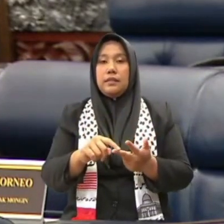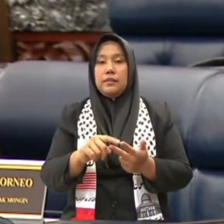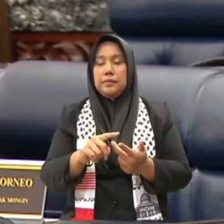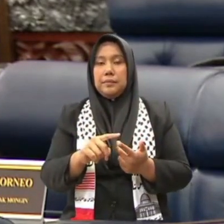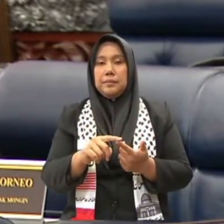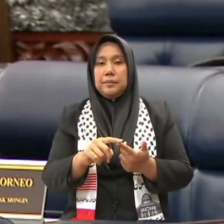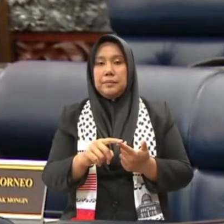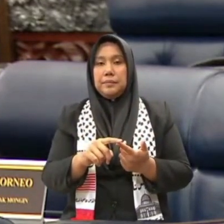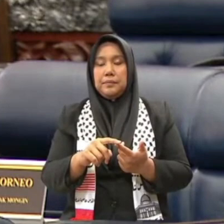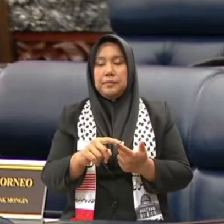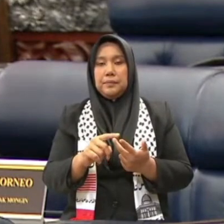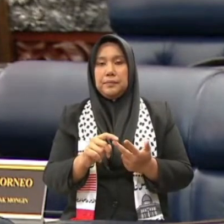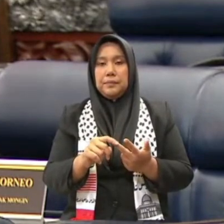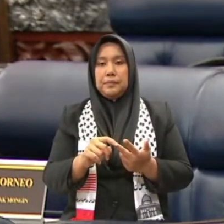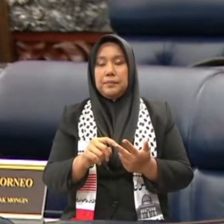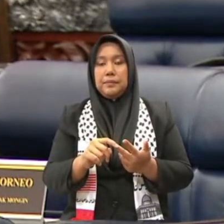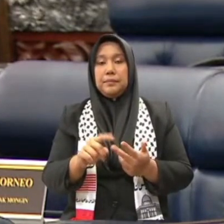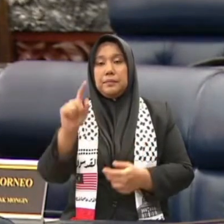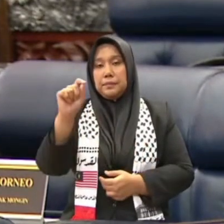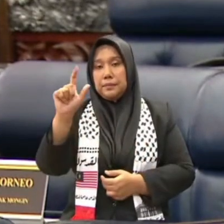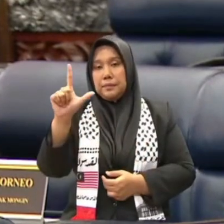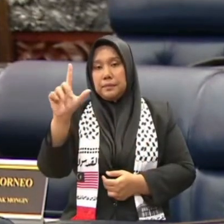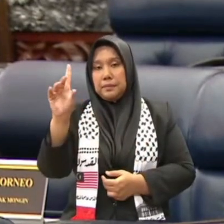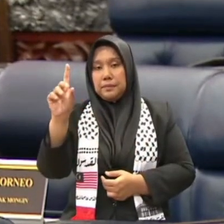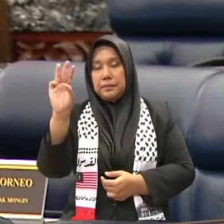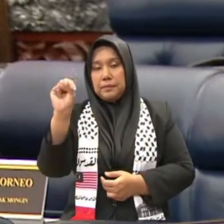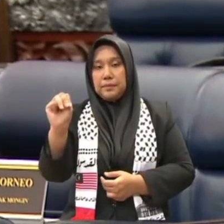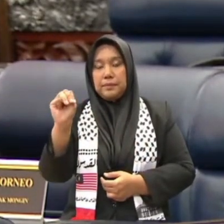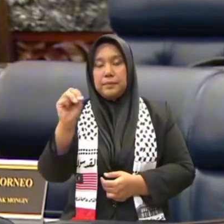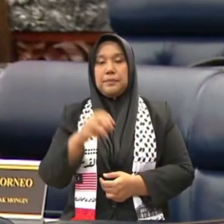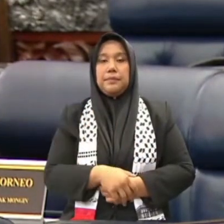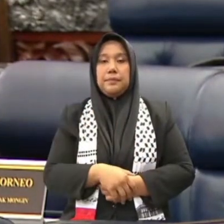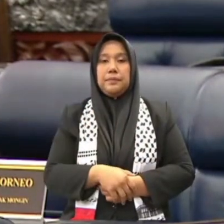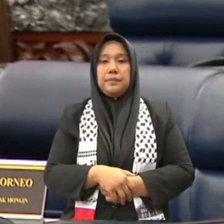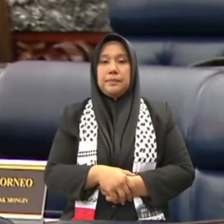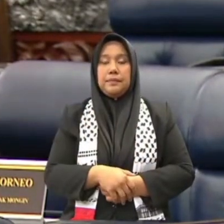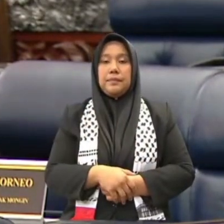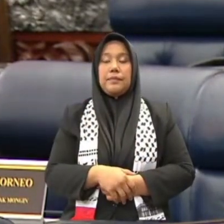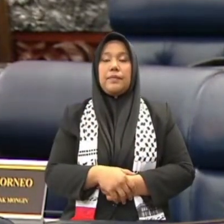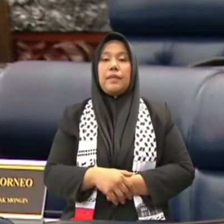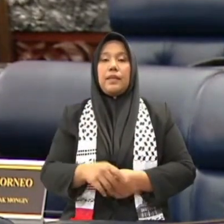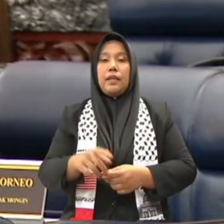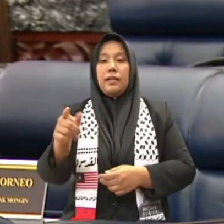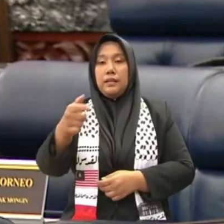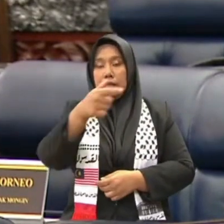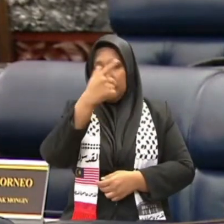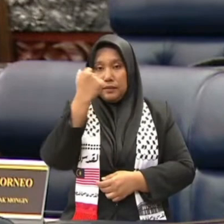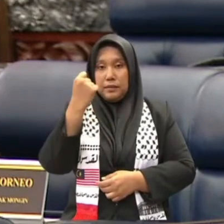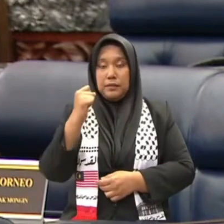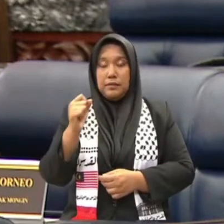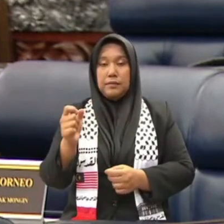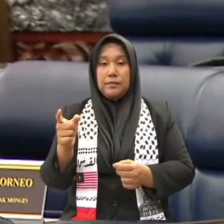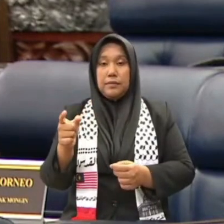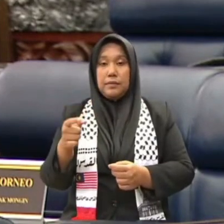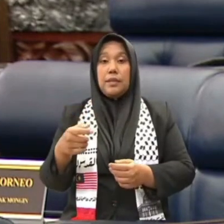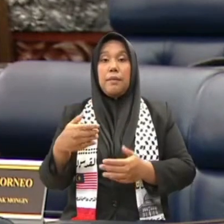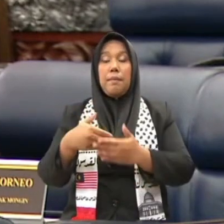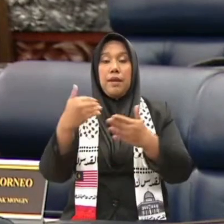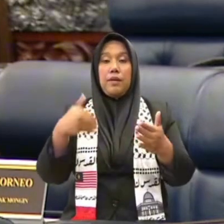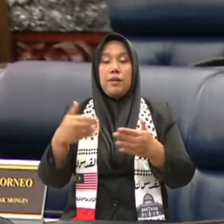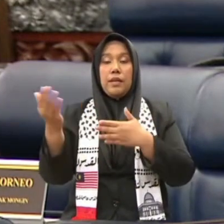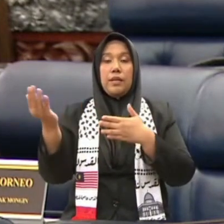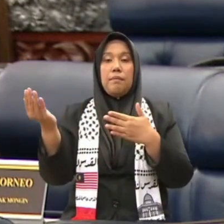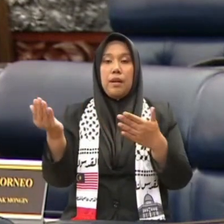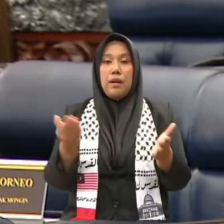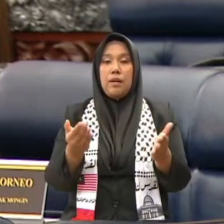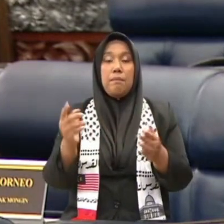Malaysia dan juga tentera laut di Malaysia. Dalam keadaan terdesak itu, sebelum mereka dibawa ke perairan Indonesia, manakah